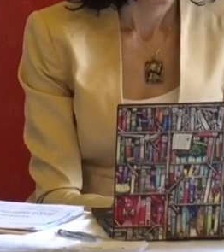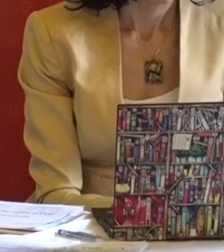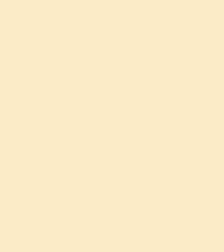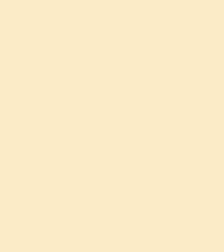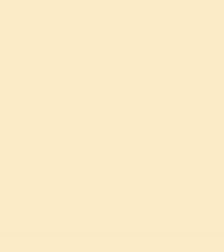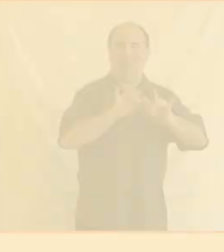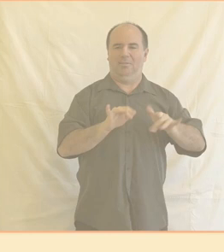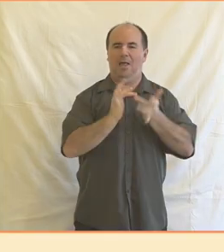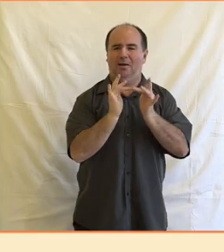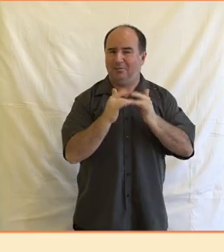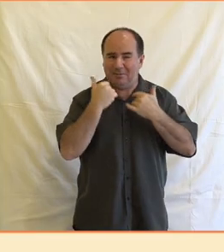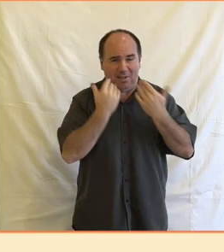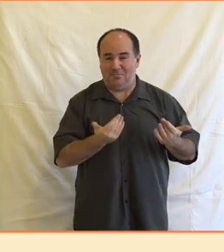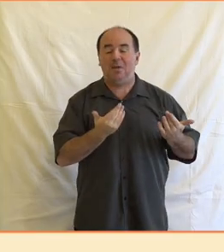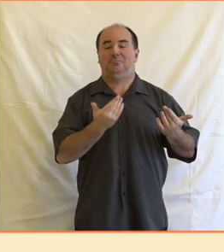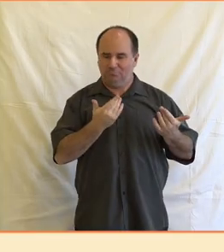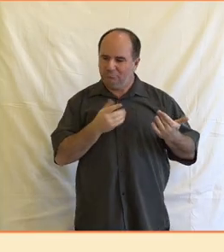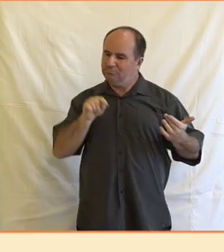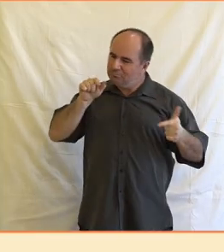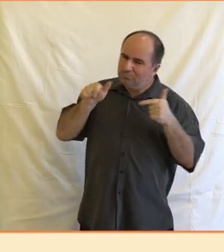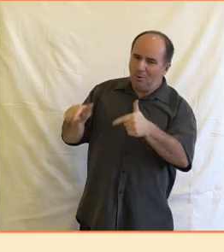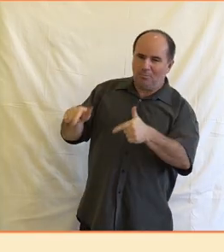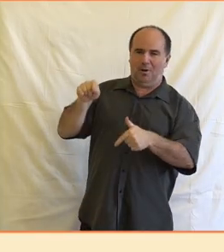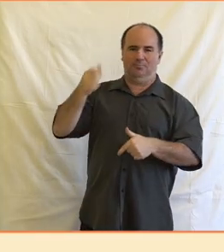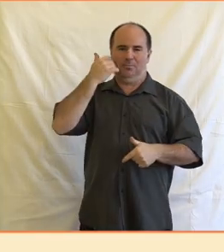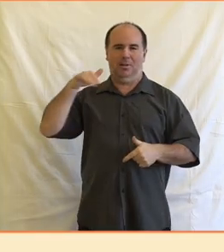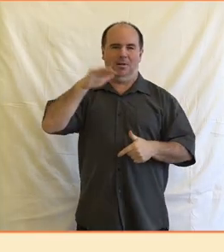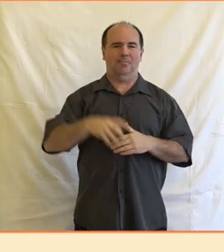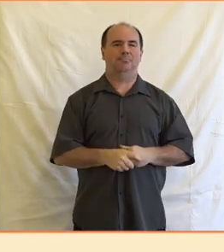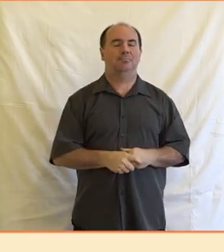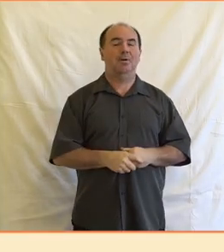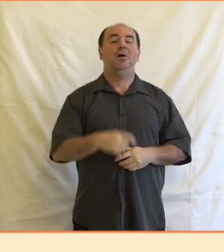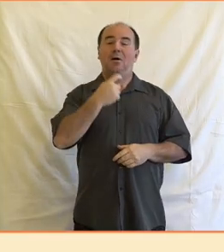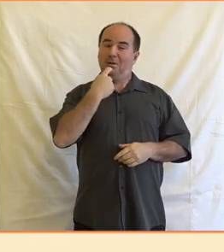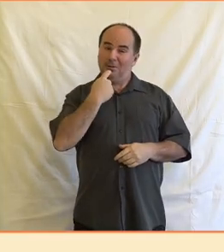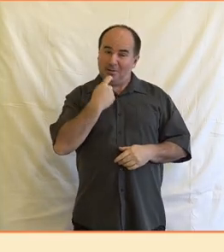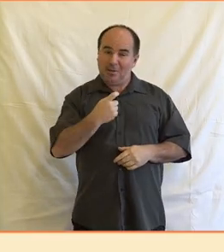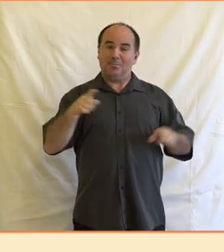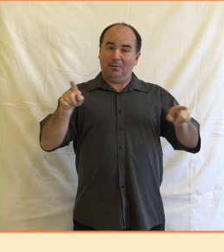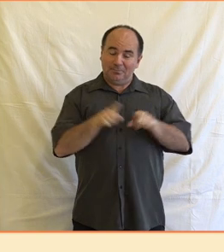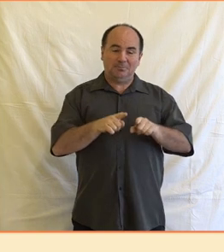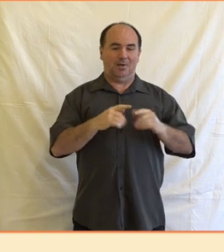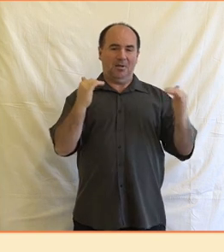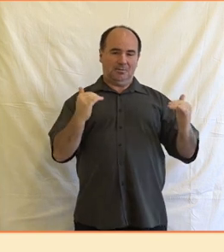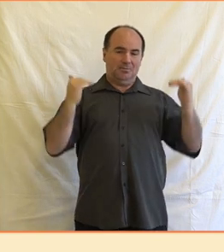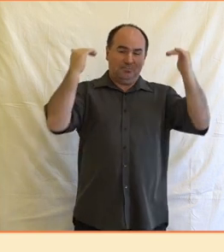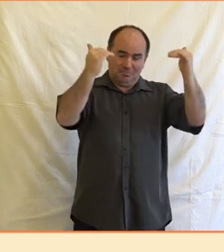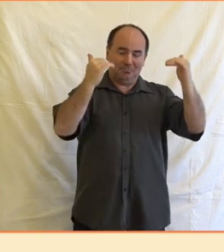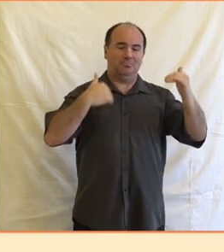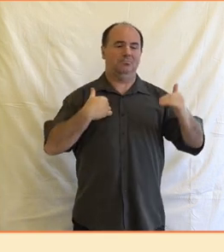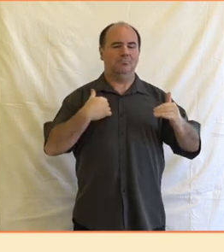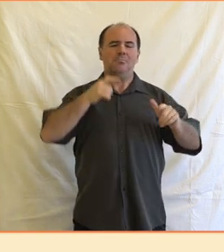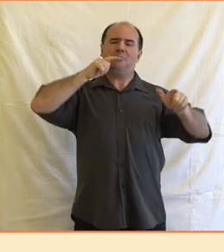A naším cílem je zvýšit vlastně profesní standardy budoucích i současných novinářů v